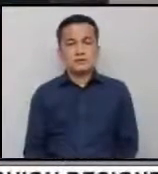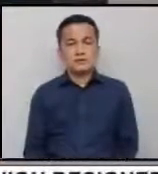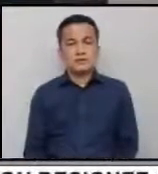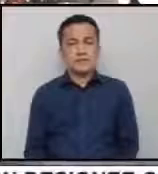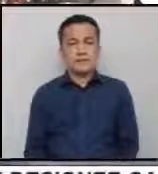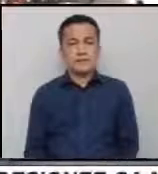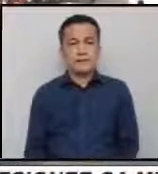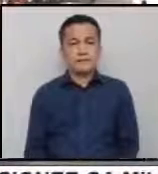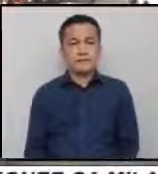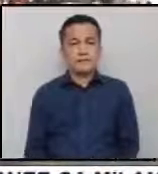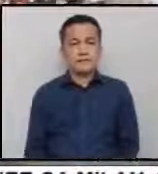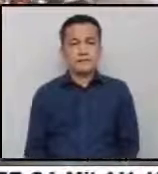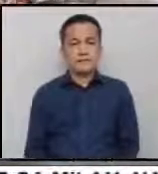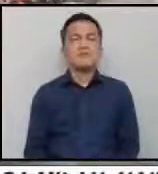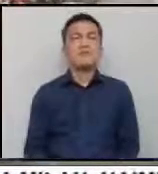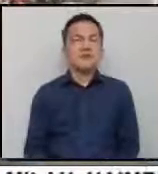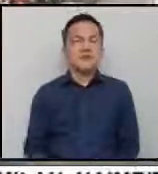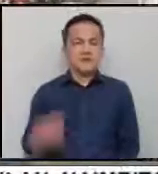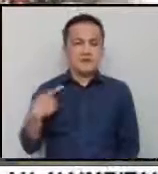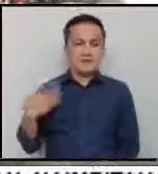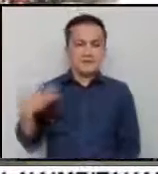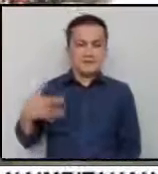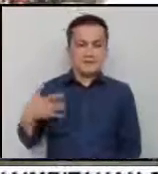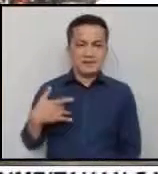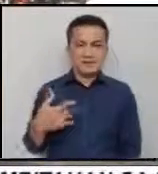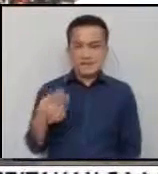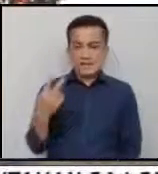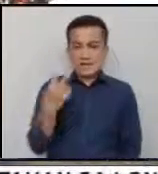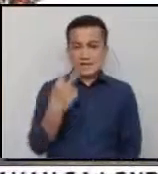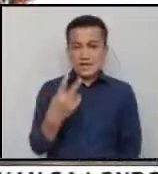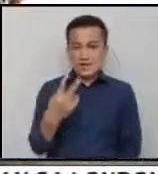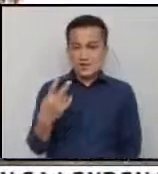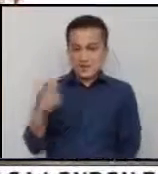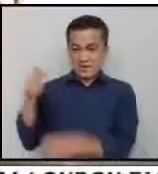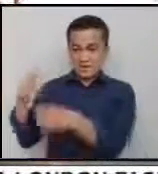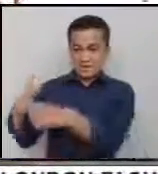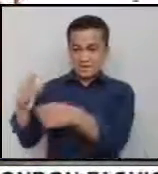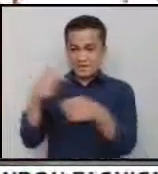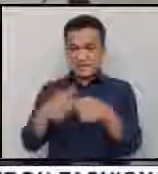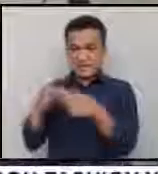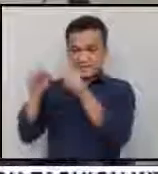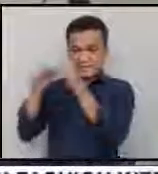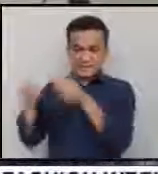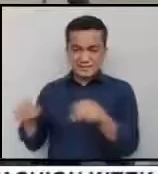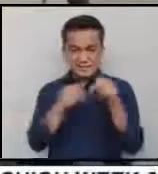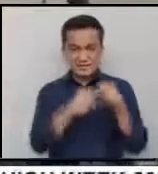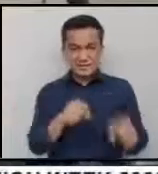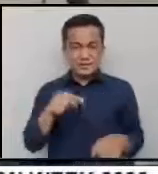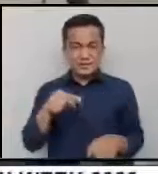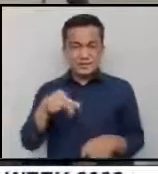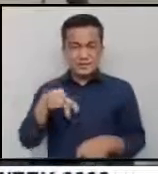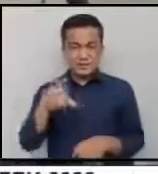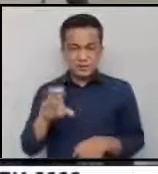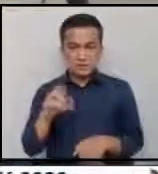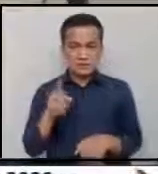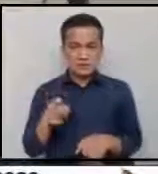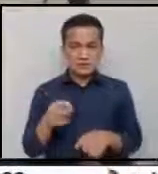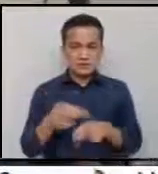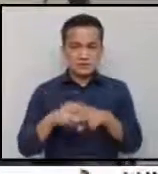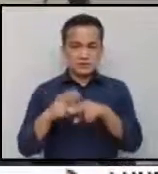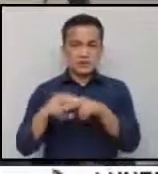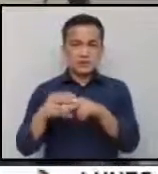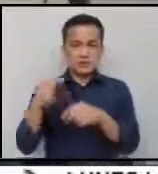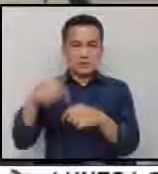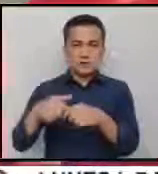May pakulo ang 2 gasoline stations na ito sa Quezon City sa gitna ng pagtaas ng produktong petrolyo na mimigay ng 1 kilong